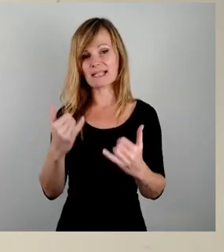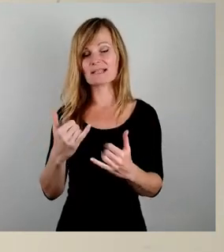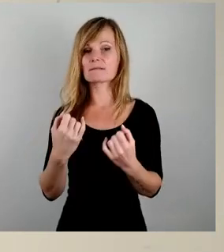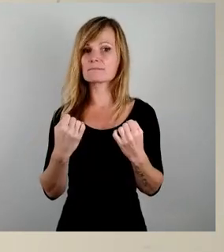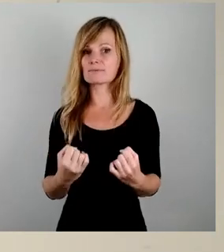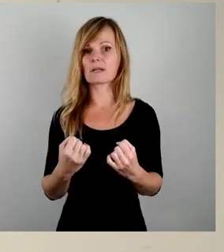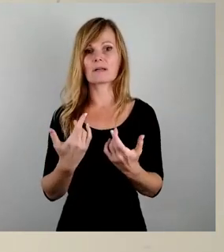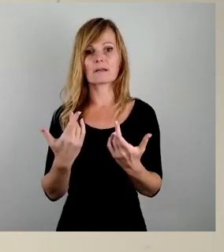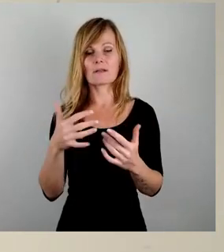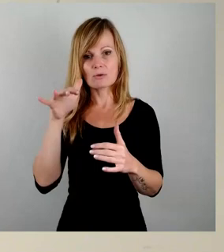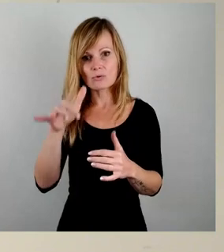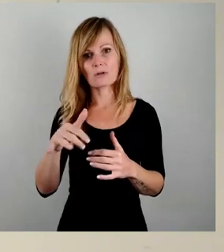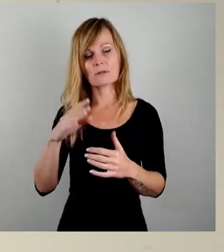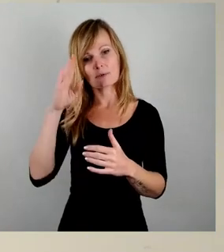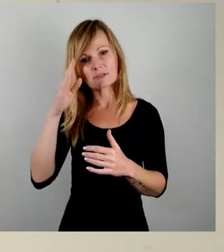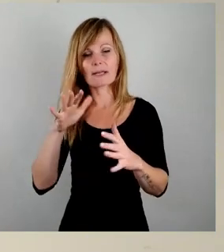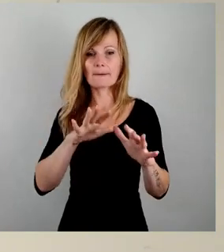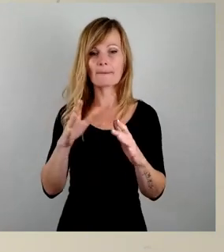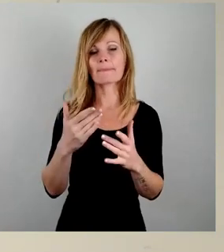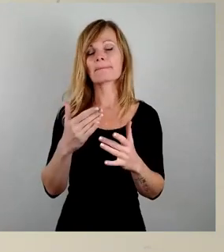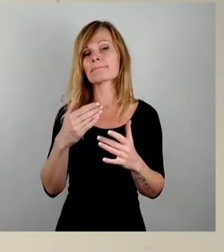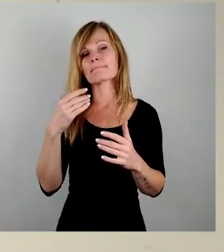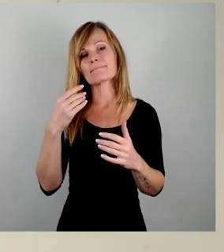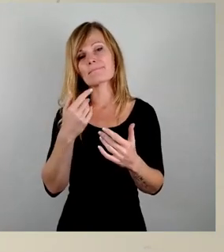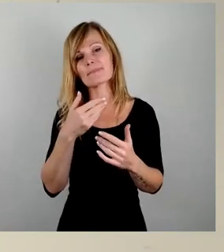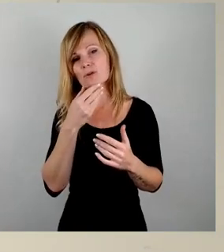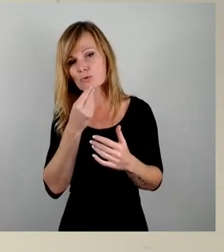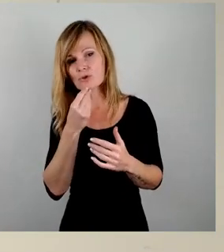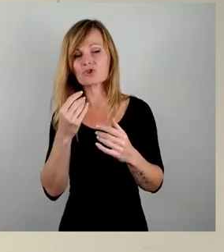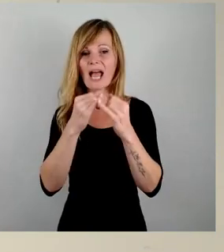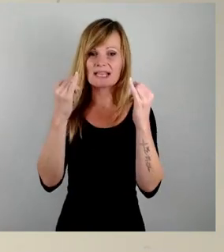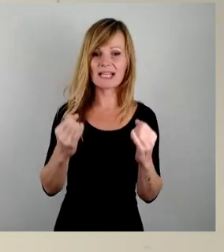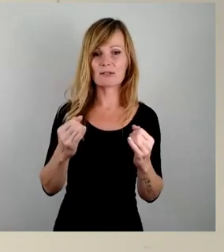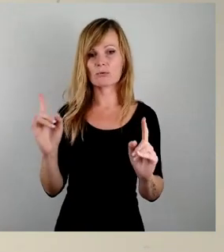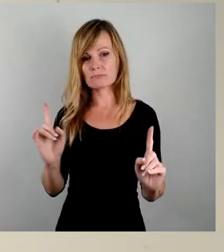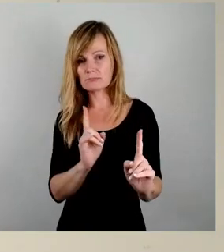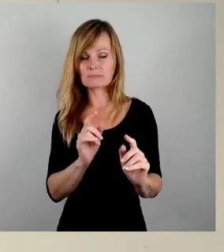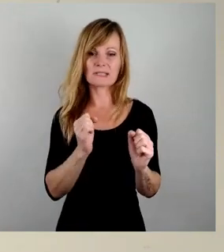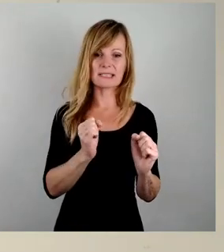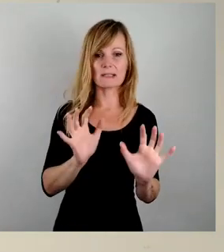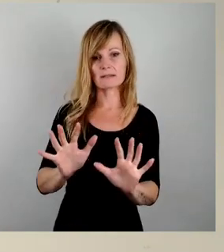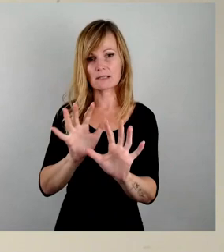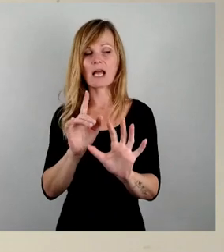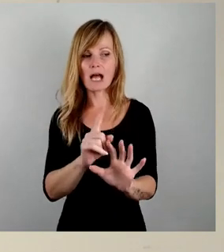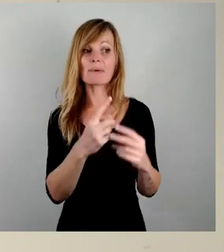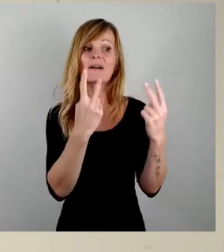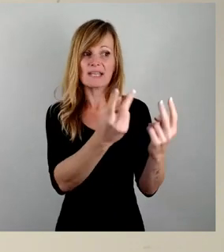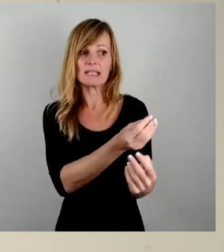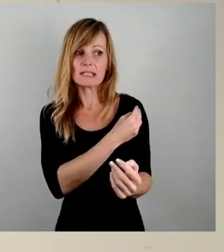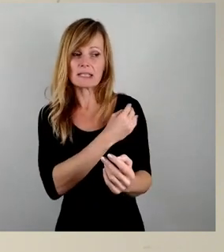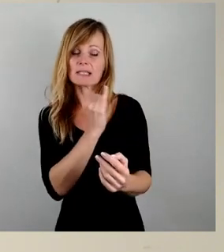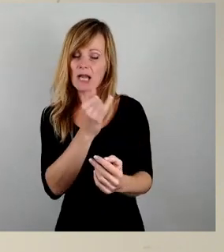vor Ort ist, um jüdische Einrichtungen zu sehen, aber ist jetzt auch nochmal eine richtige Anregung, wichtige Anregung, dass wir dort dranbleiben müssen. Wir haben